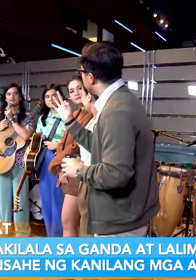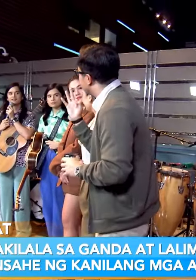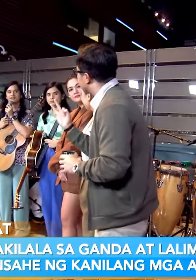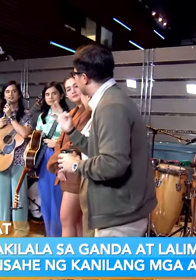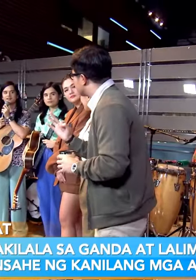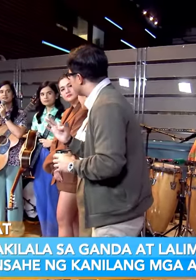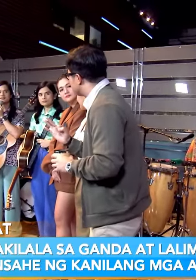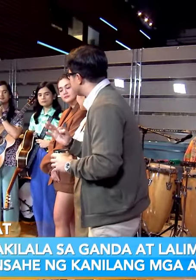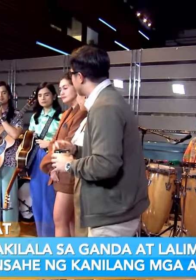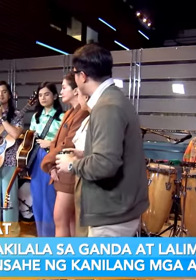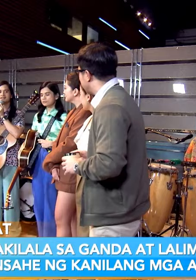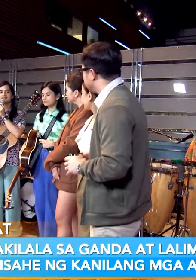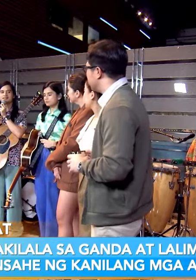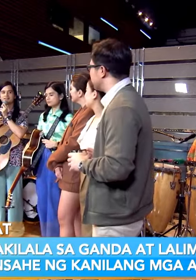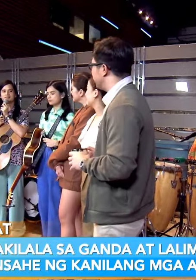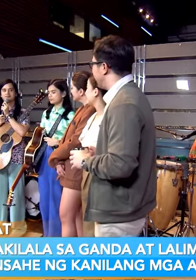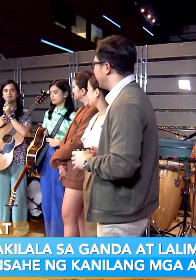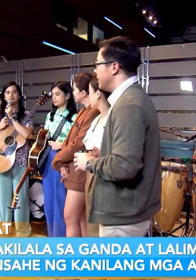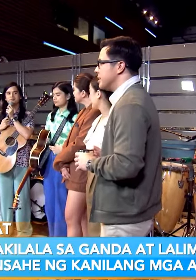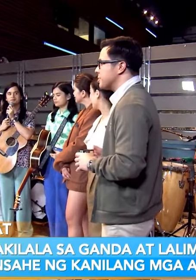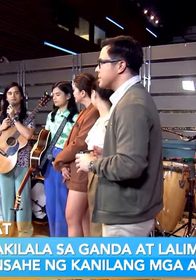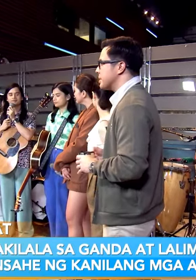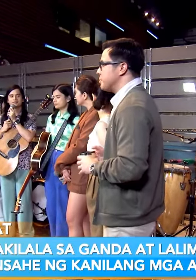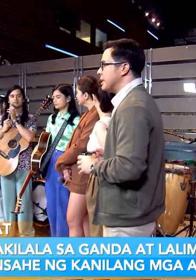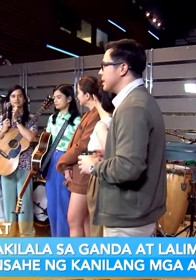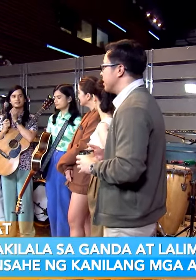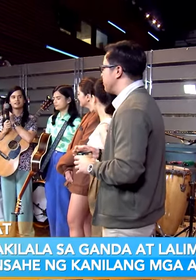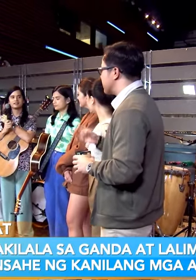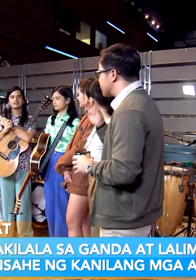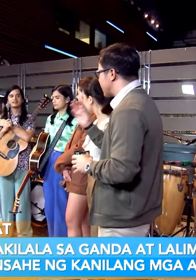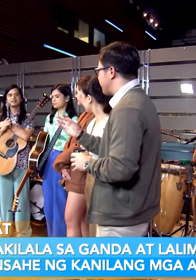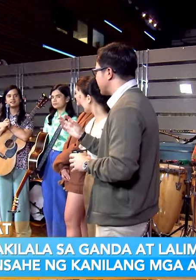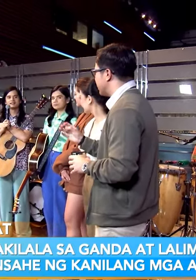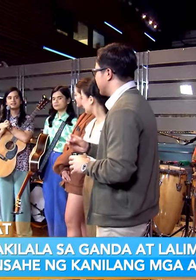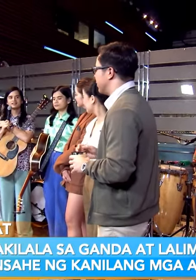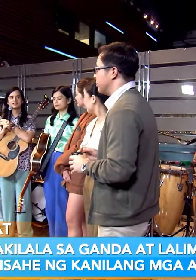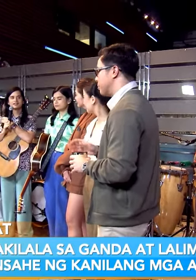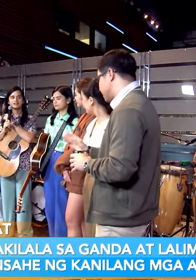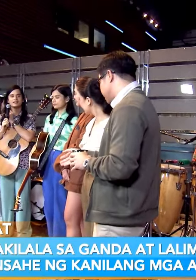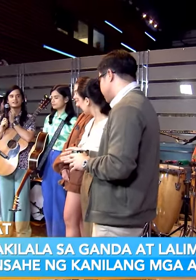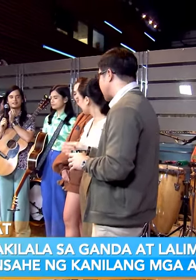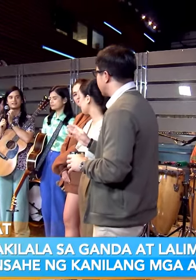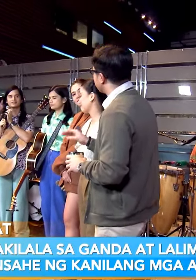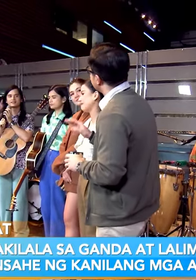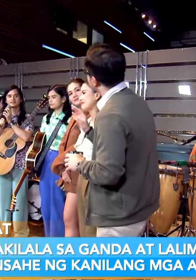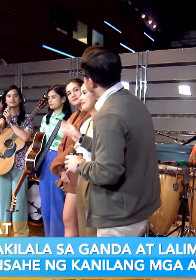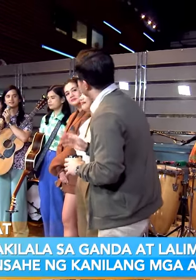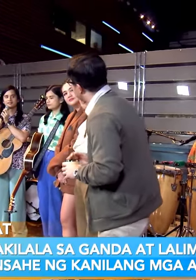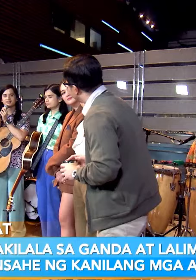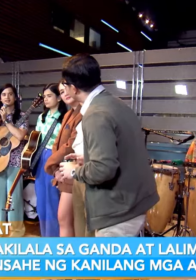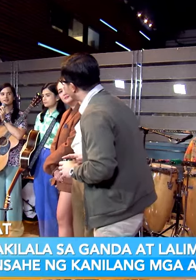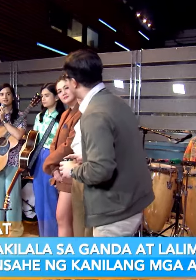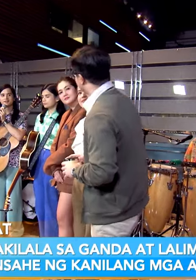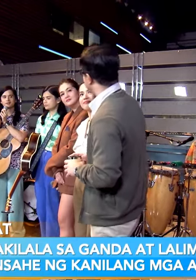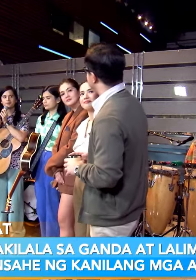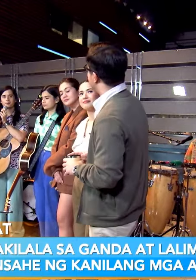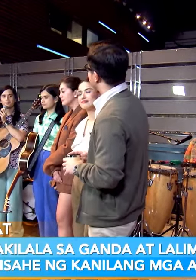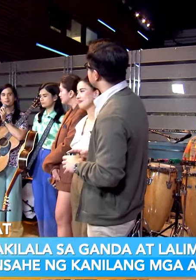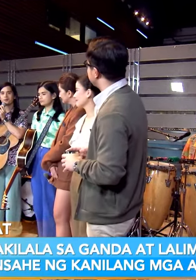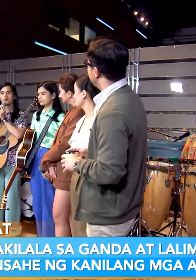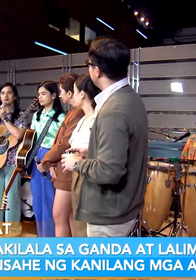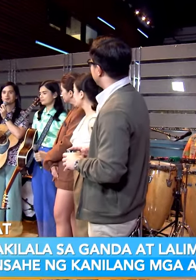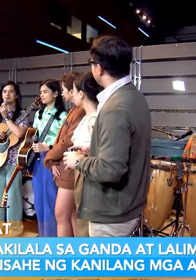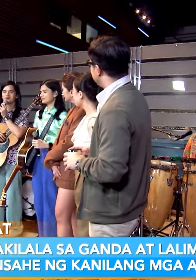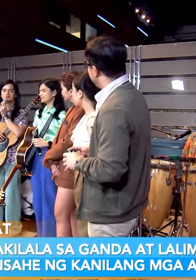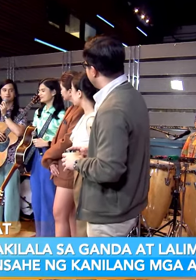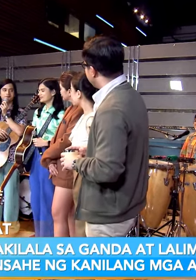tatlong percussion sa yes. band nyo, di ba? Mm-hmm. So, does that mean na mas marami kayo, ano, magkakaroon kayo ng mas marami mga dance tracks?